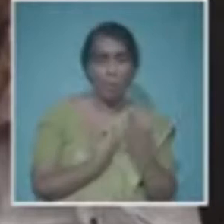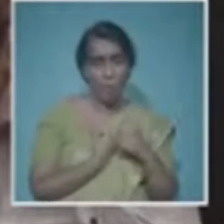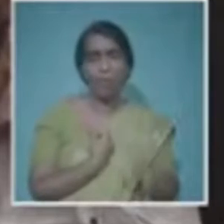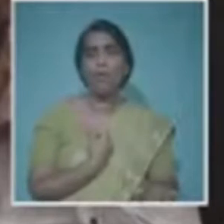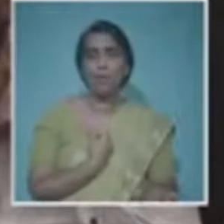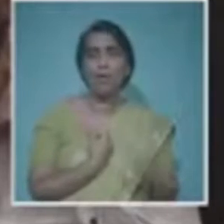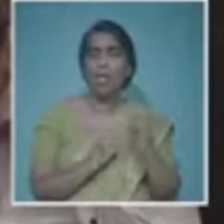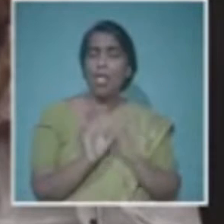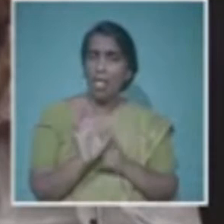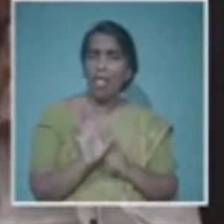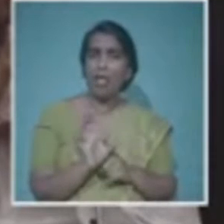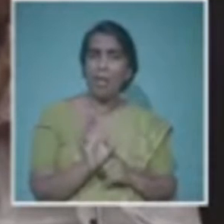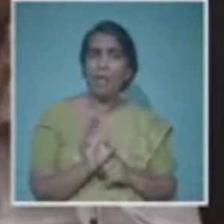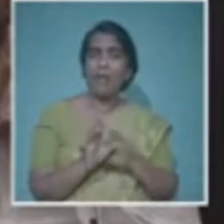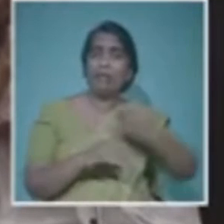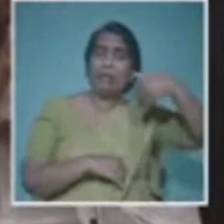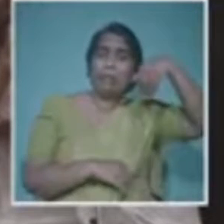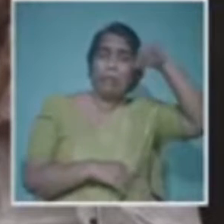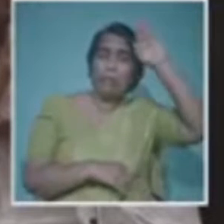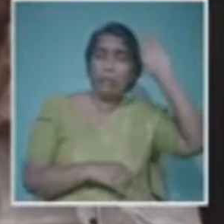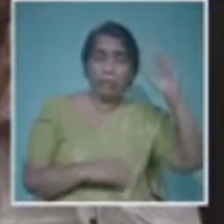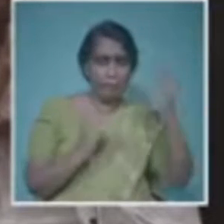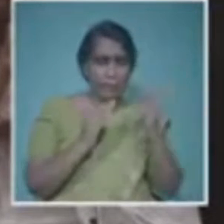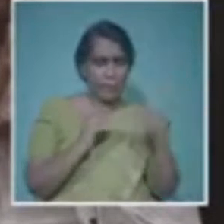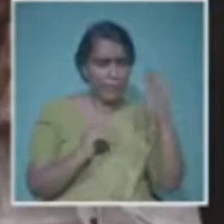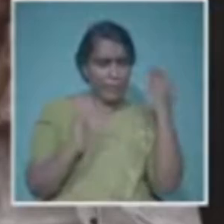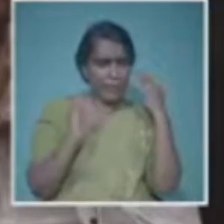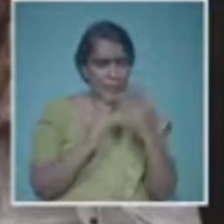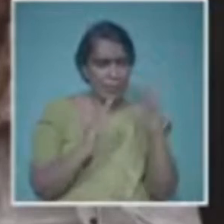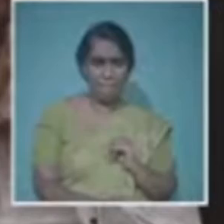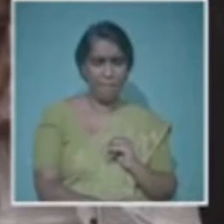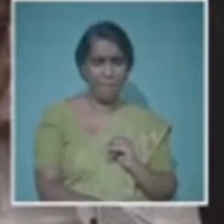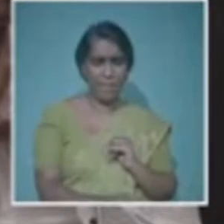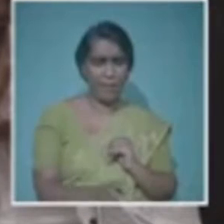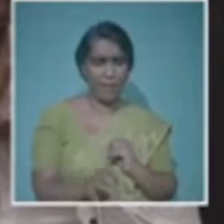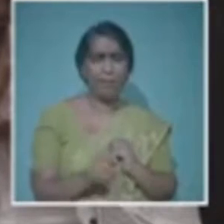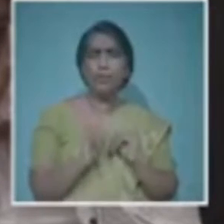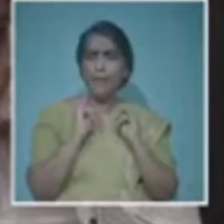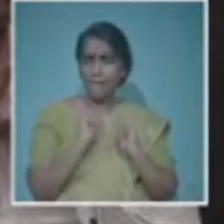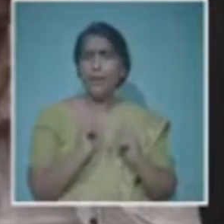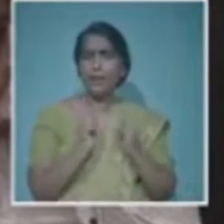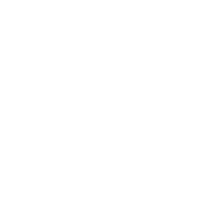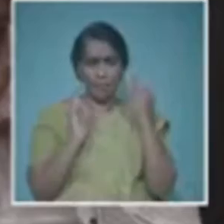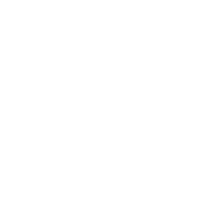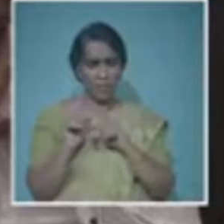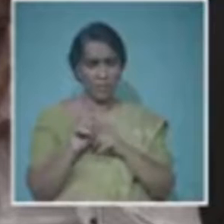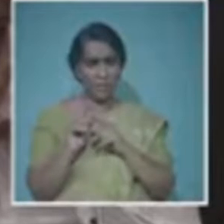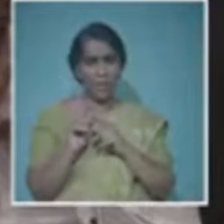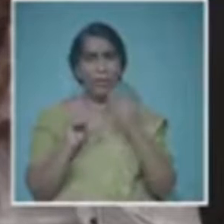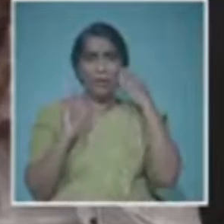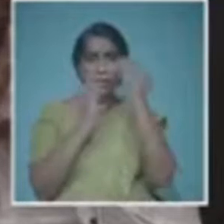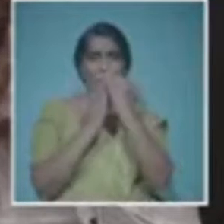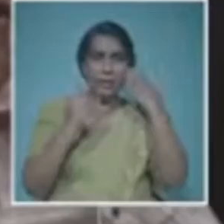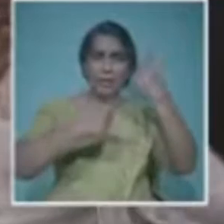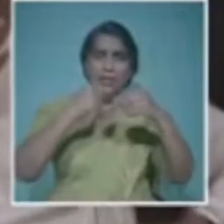අවශ්‍යයි. හැමදාම බමුණු කුලයට විතරක් ඉංග්‍රීසි සීමා කරගෙන ඉන්නේ. මේක වැරදි. මේක අන්තිම වැරදි. ඒ හින්දා මේ ගැලරියට